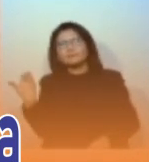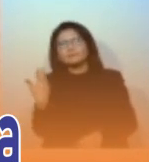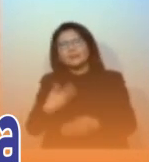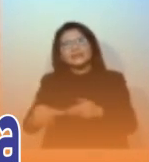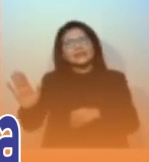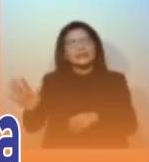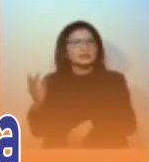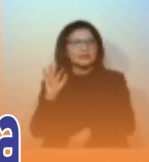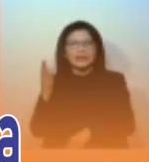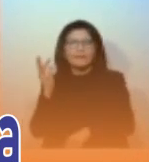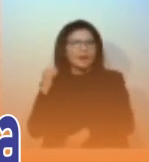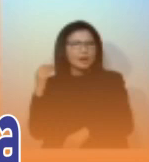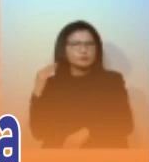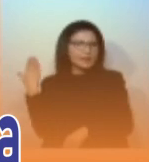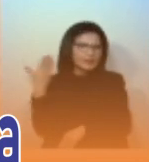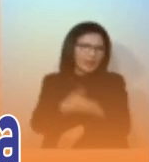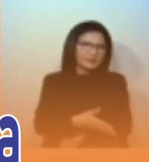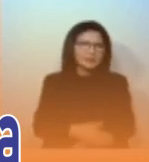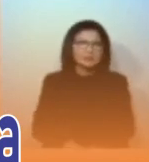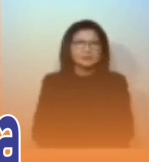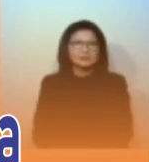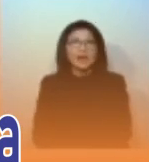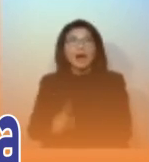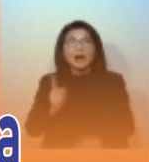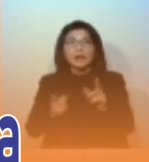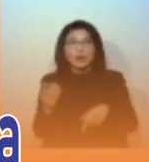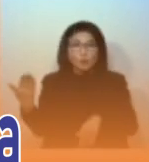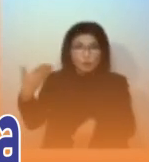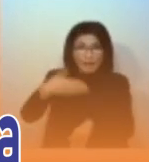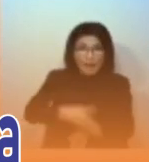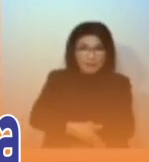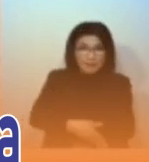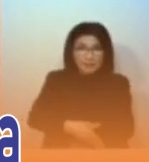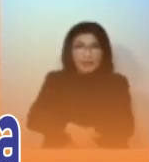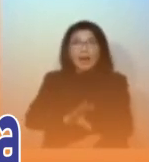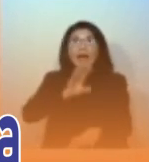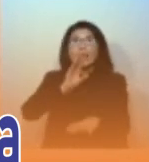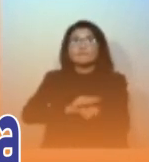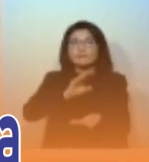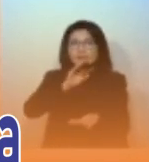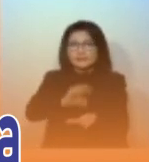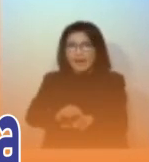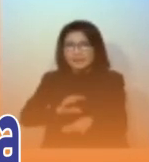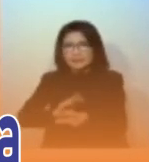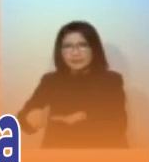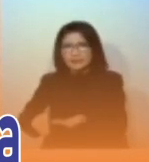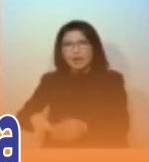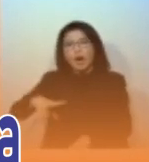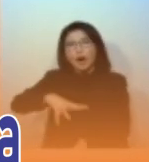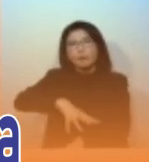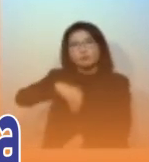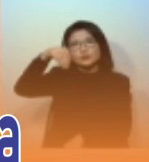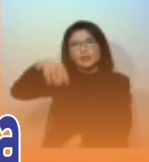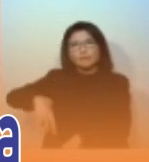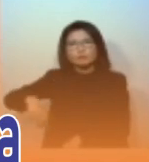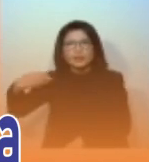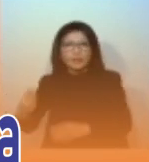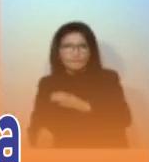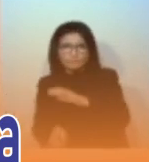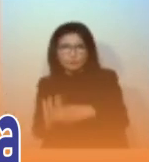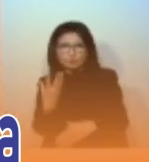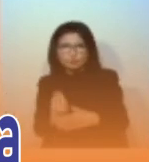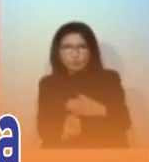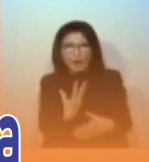mau datang. Yang kedua, ketika mereka datang, sudah masuk berinvestasi, katakan, pusat-pusat pertumbuhan sudah diberikan